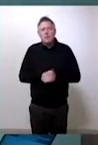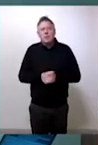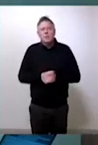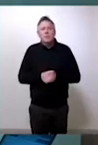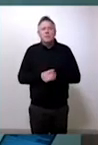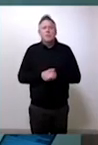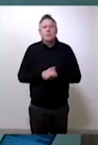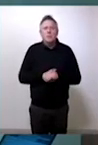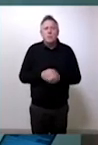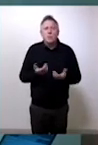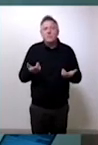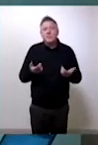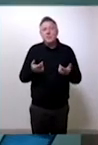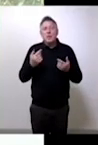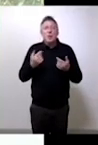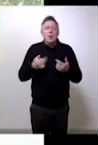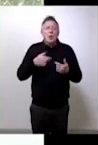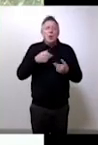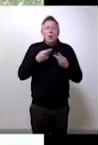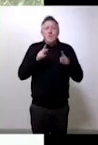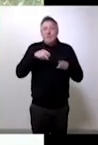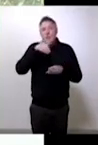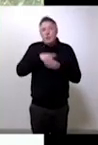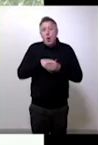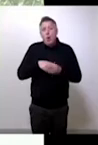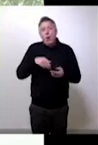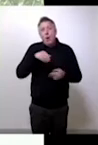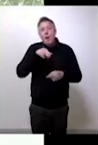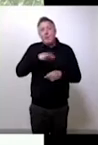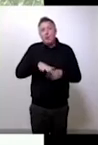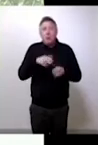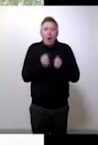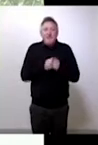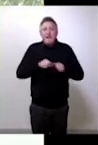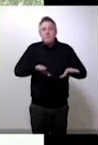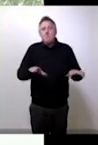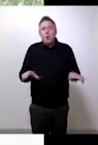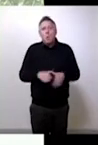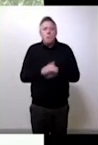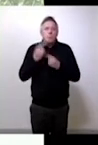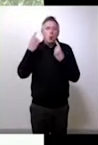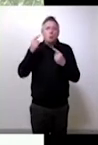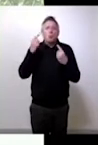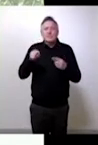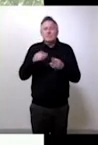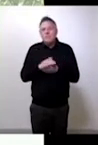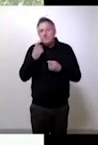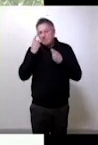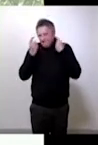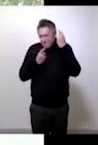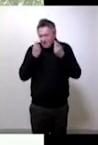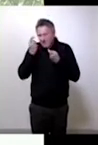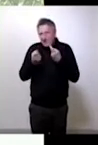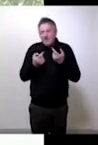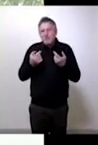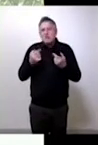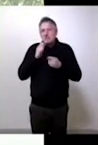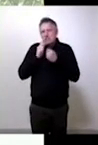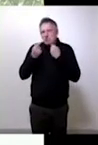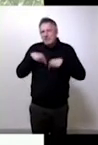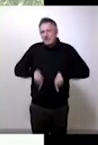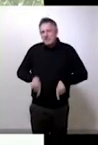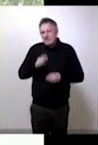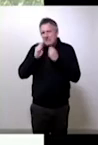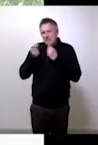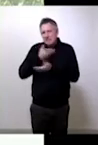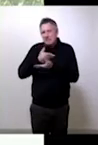de l'offre en meublé de tourisme. On dit ça a déjà été fait, il faut qu'on poursuive, on est en discussion avec le ministère sur ces sujets-là. Et puis la régulation de la dynamique de co-living,